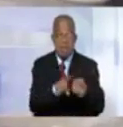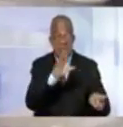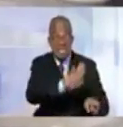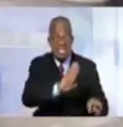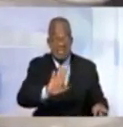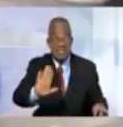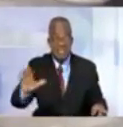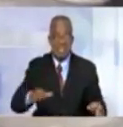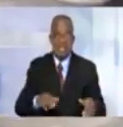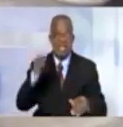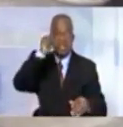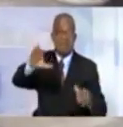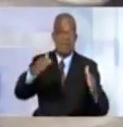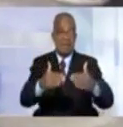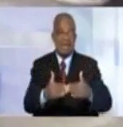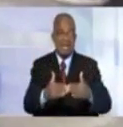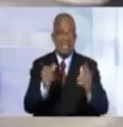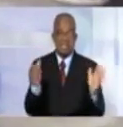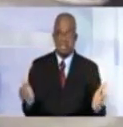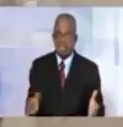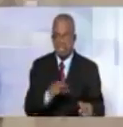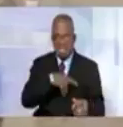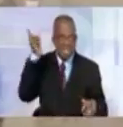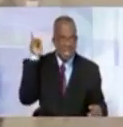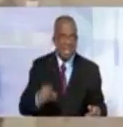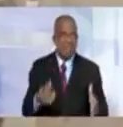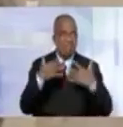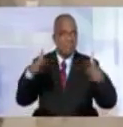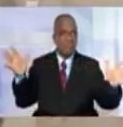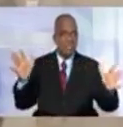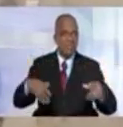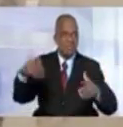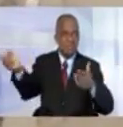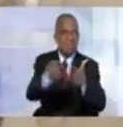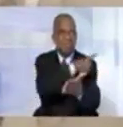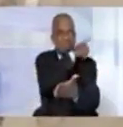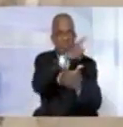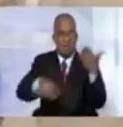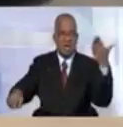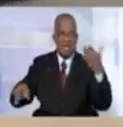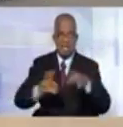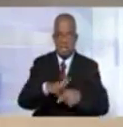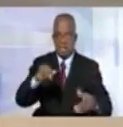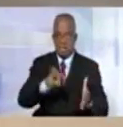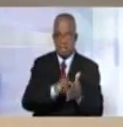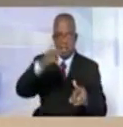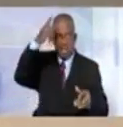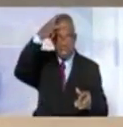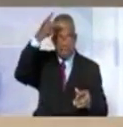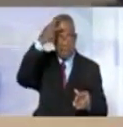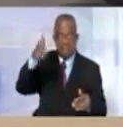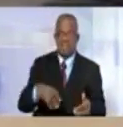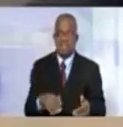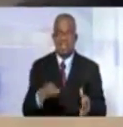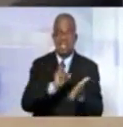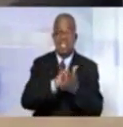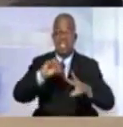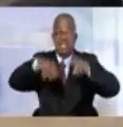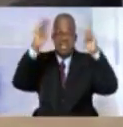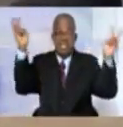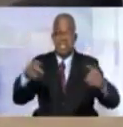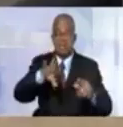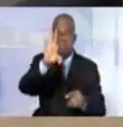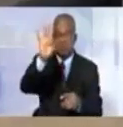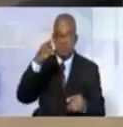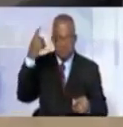1,5 infinie bout de bon avec le paludisme c'est le thème choisi pour la 9e édition de la journée mondiale de lutte contre le paludisme